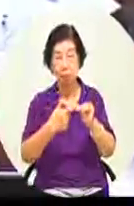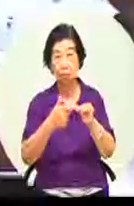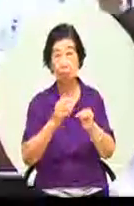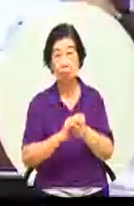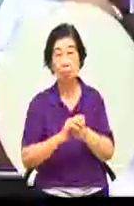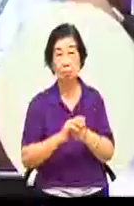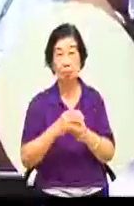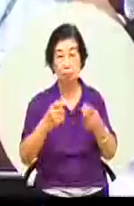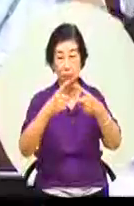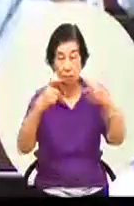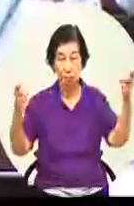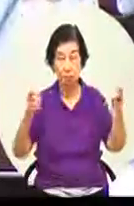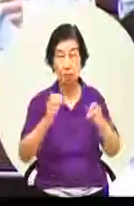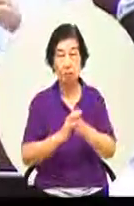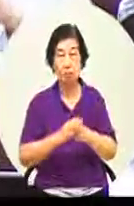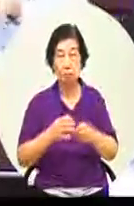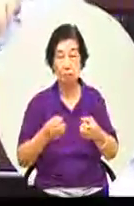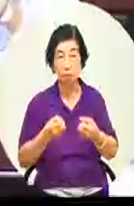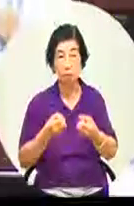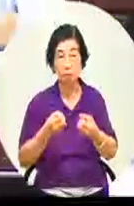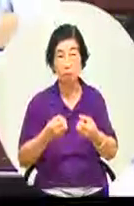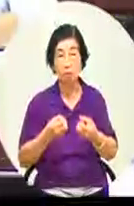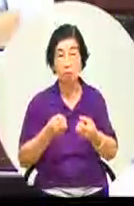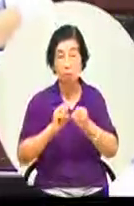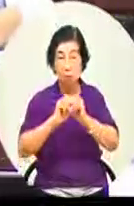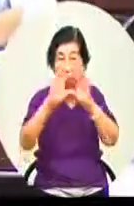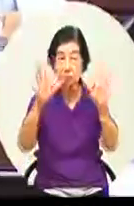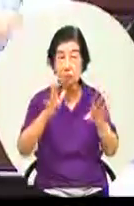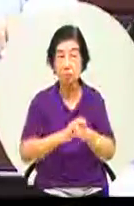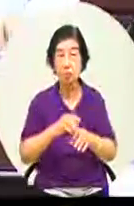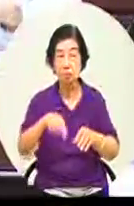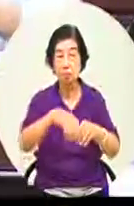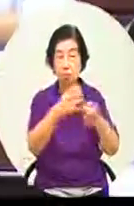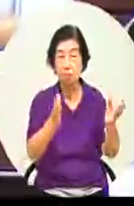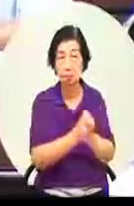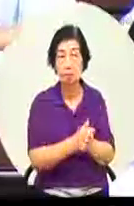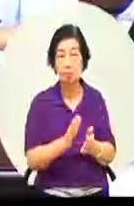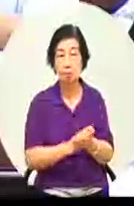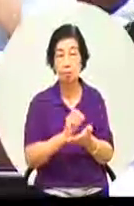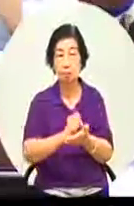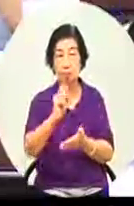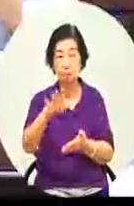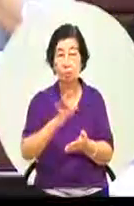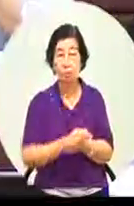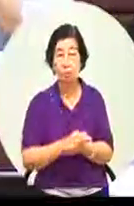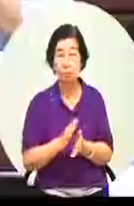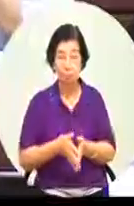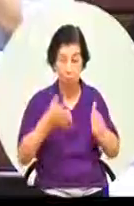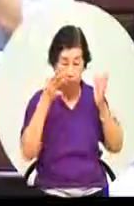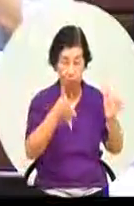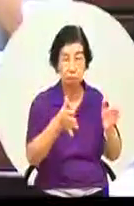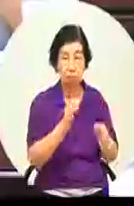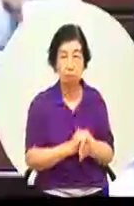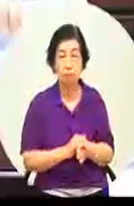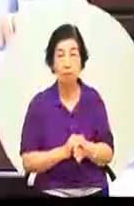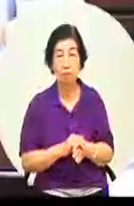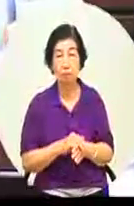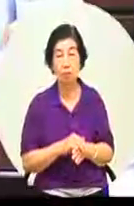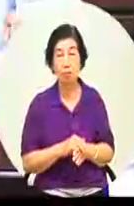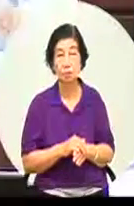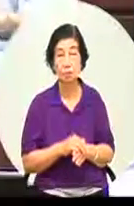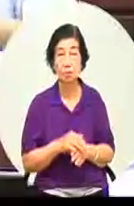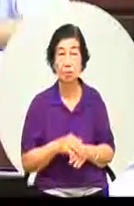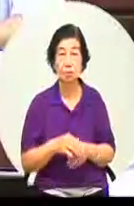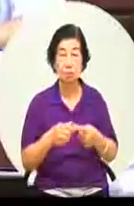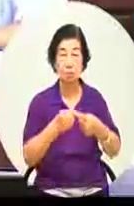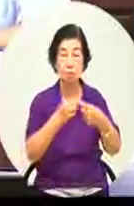这个城市行销预期带来的观光效益的部分呢，我改理完报告哈，我们会针对有几个途径啊哈。第一个